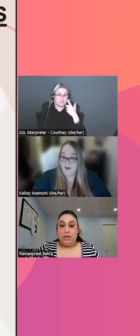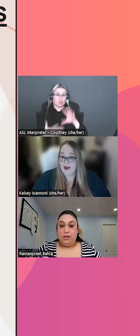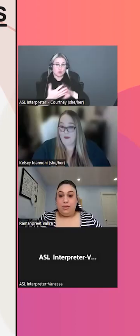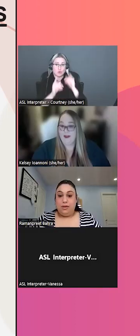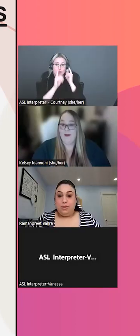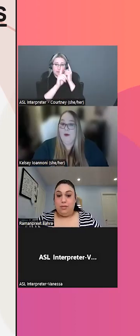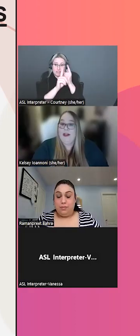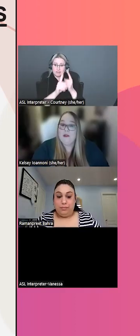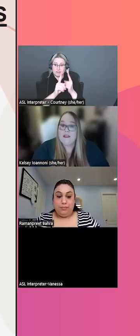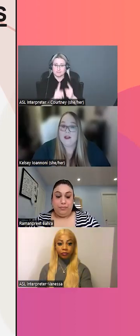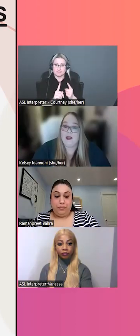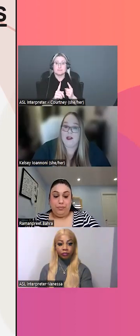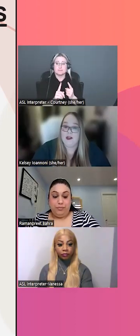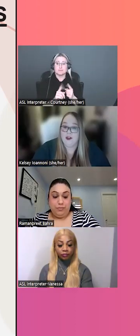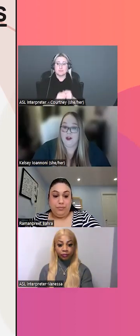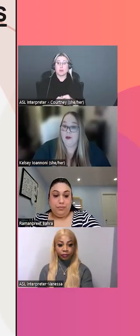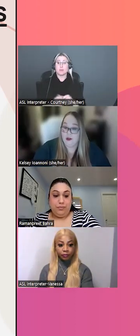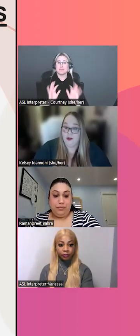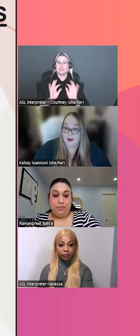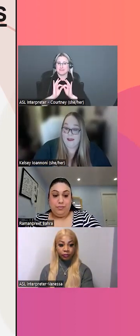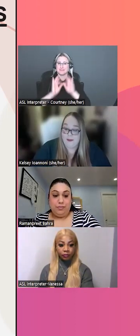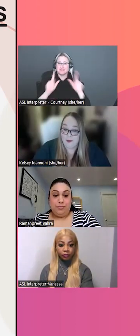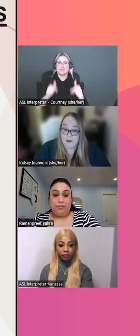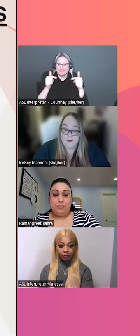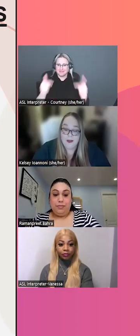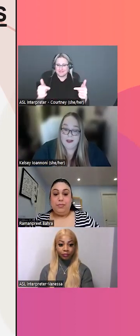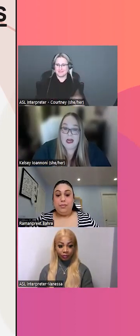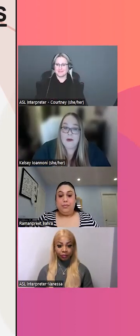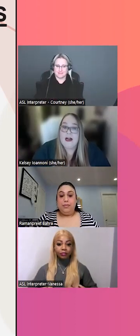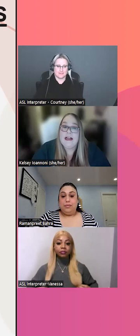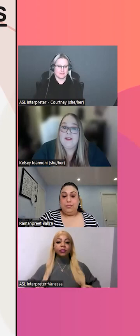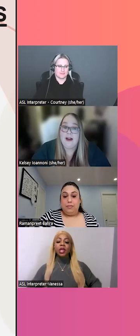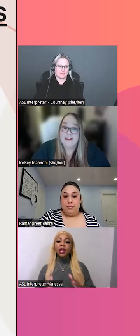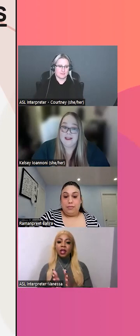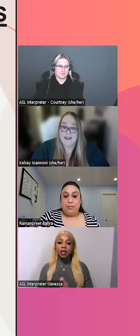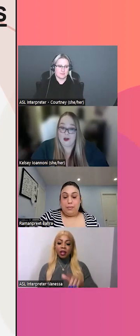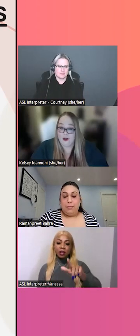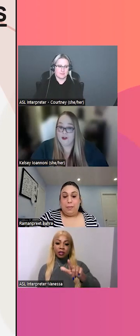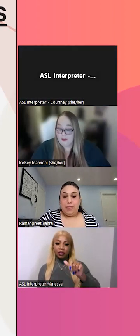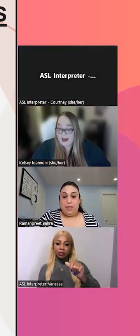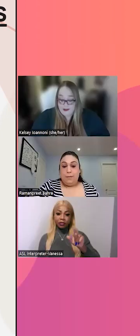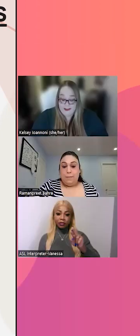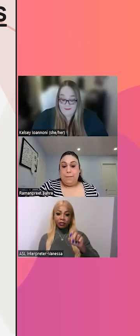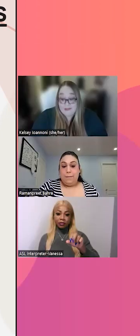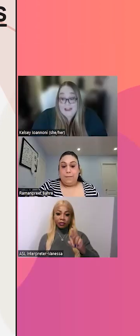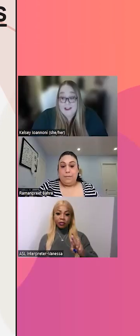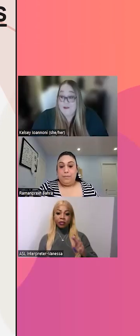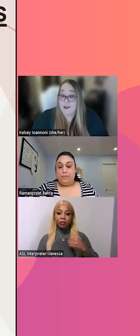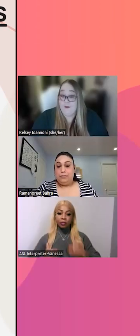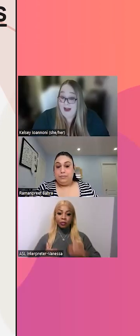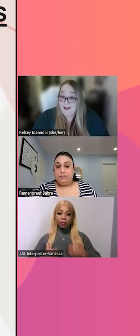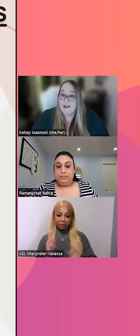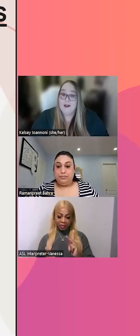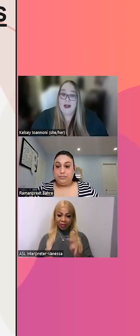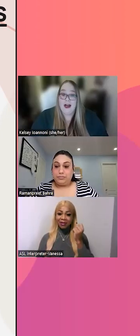normal. Dans nos objectifs d'apprentissage, nous avons utilisé le terme personne corpulente. En tant